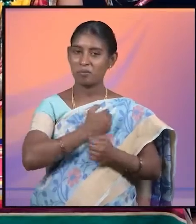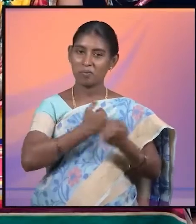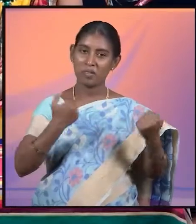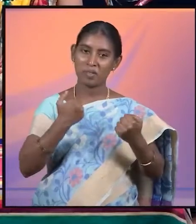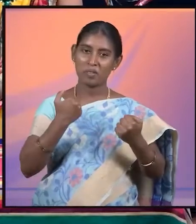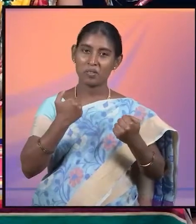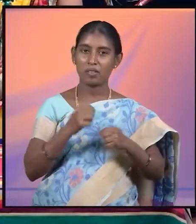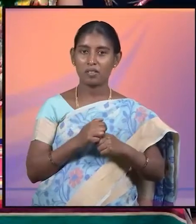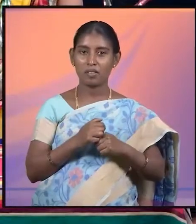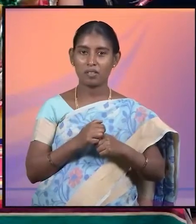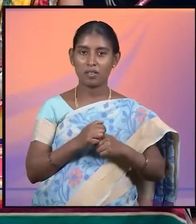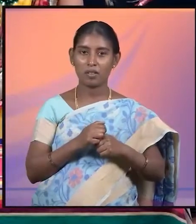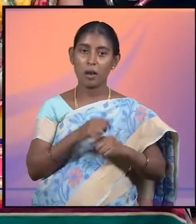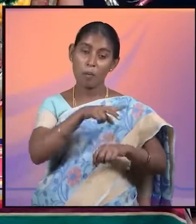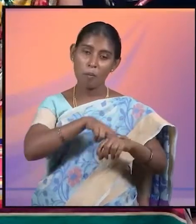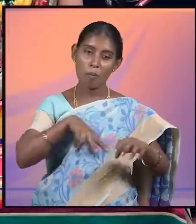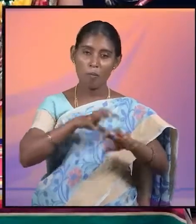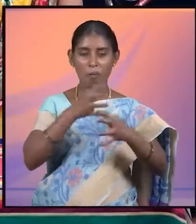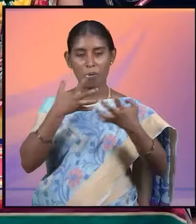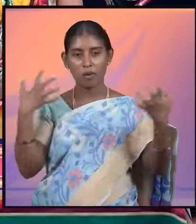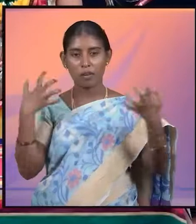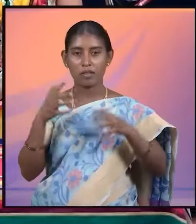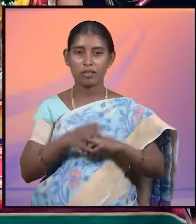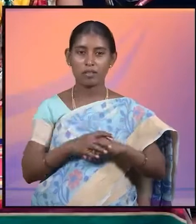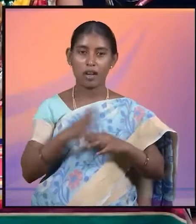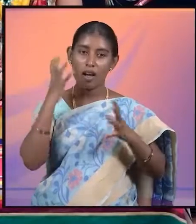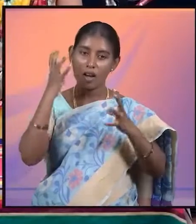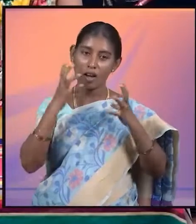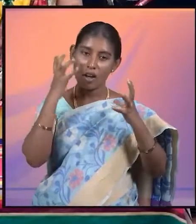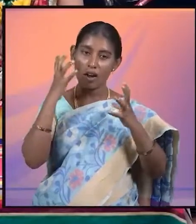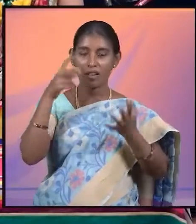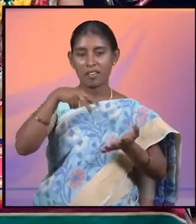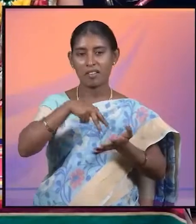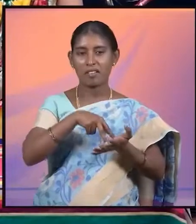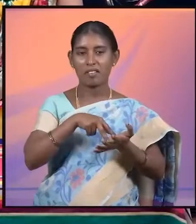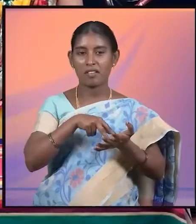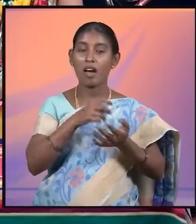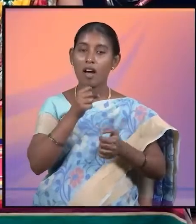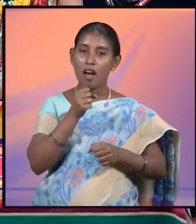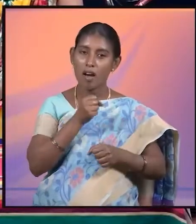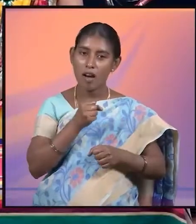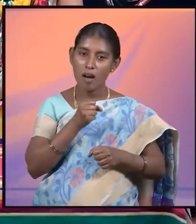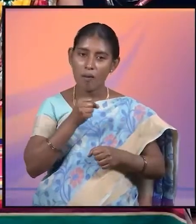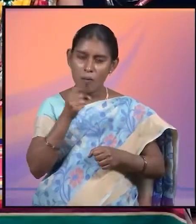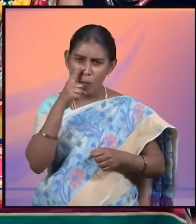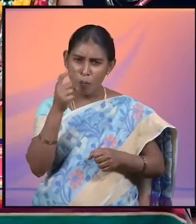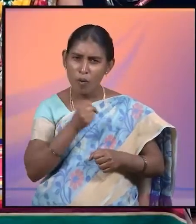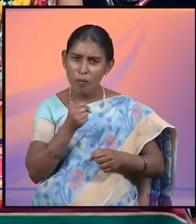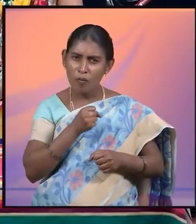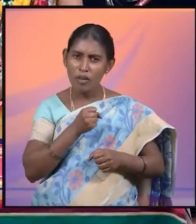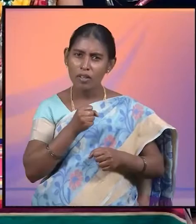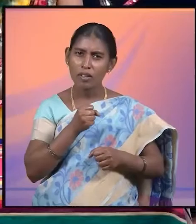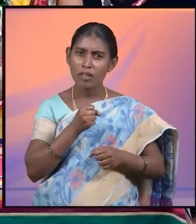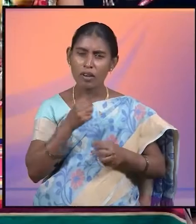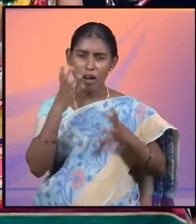வீரத்துல புலியா இருந்தவரு, கலங்கித்தான் நின்னாரு மன்னரு. அவ்வையாரும் இதையேதான்